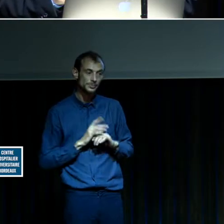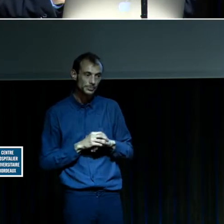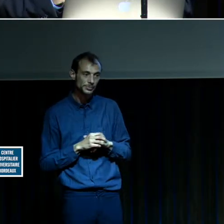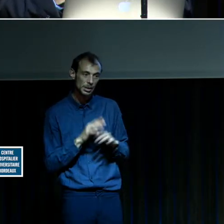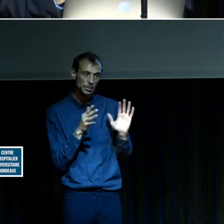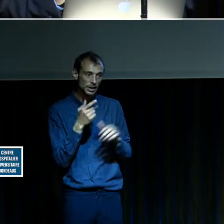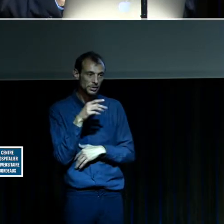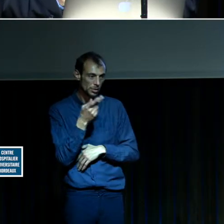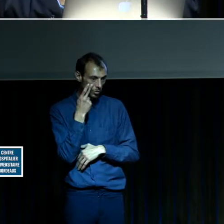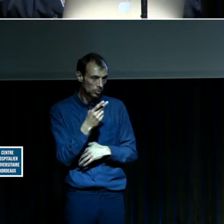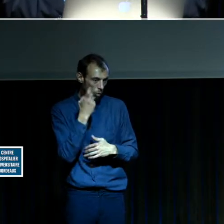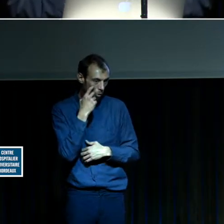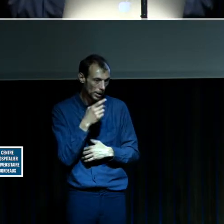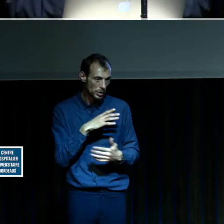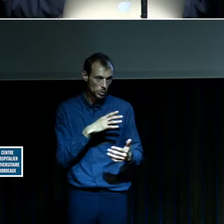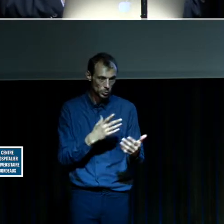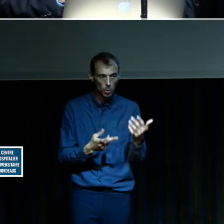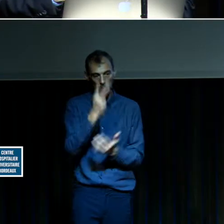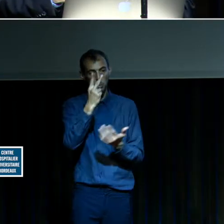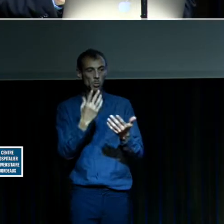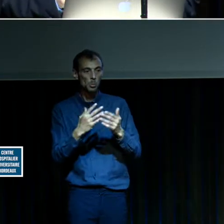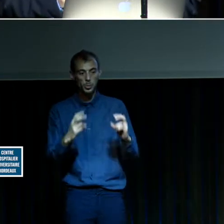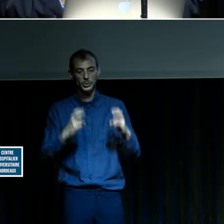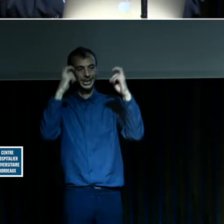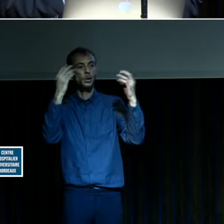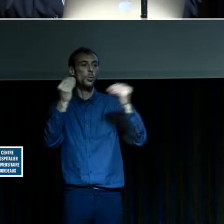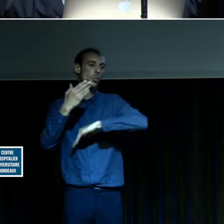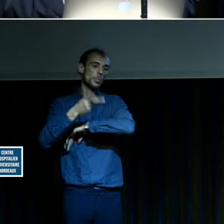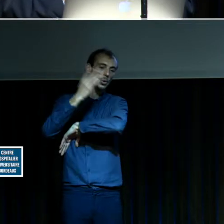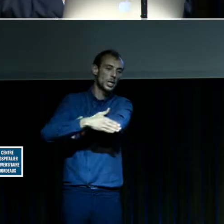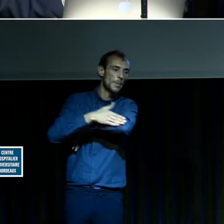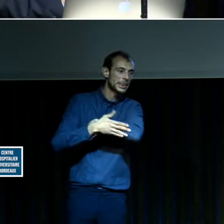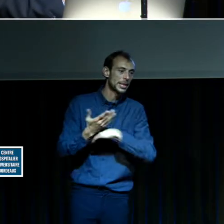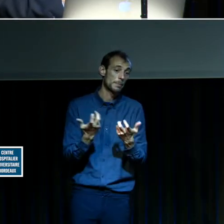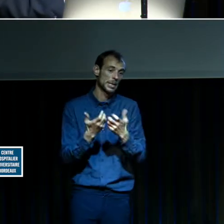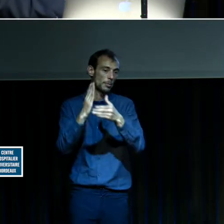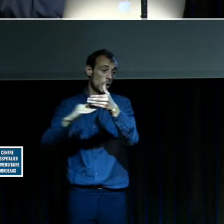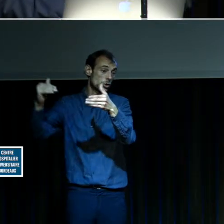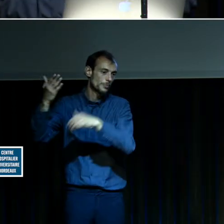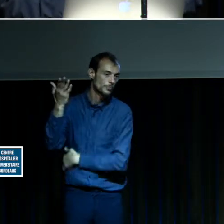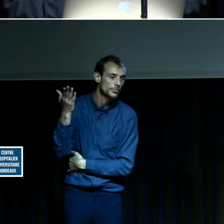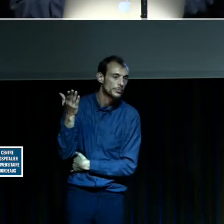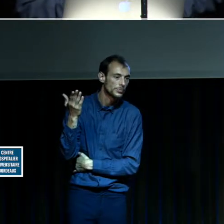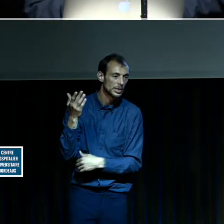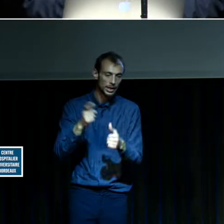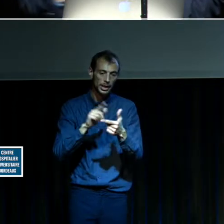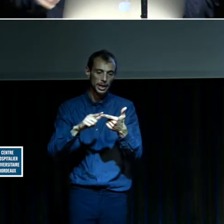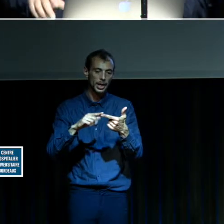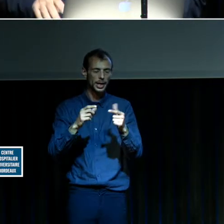a un taux de mortalité qui est plus élevé dans les départements les plus ruraux, et notamment la Creuse et la